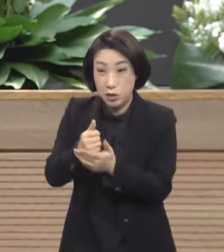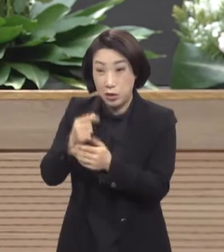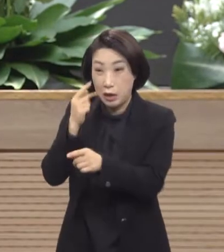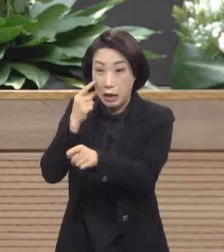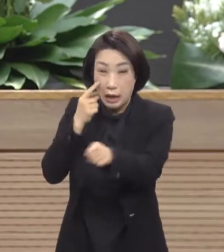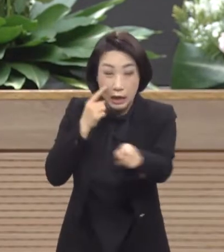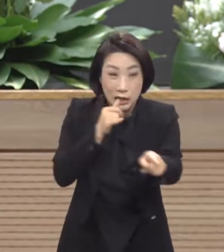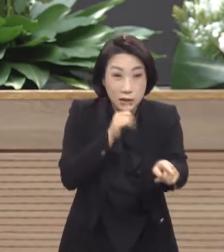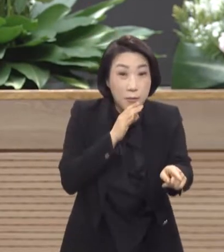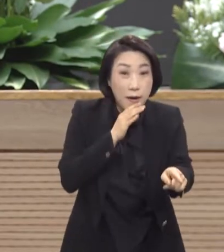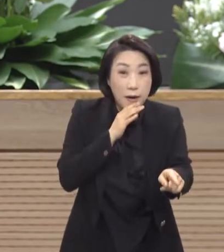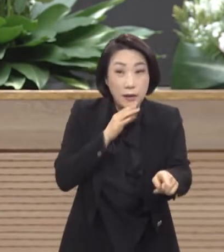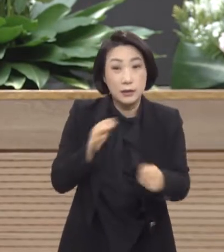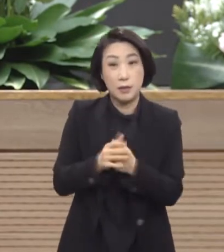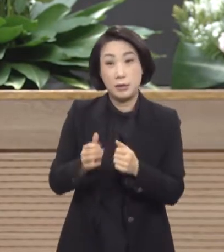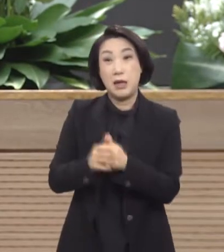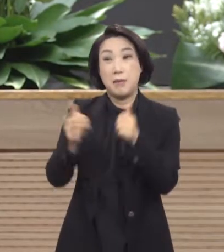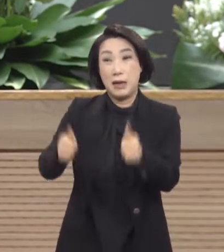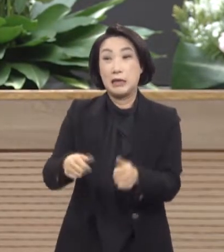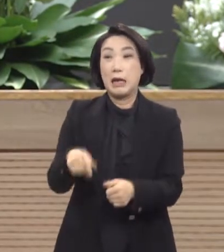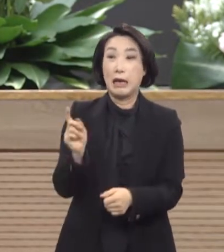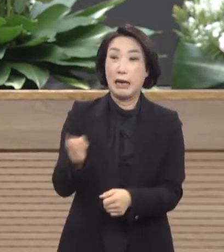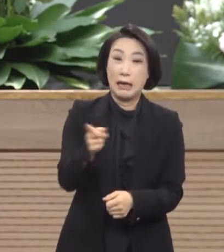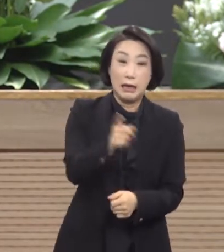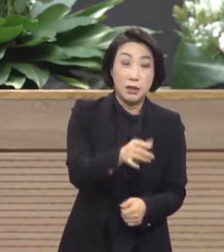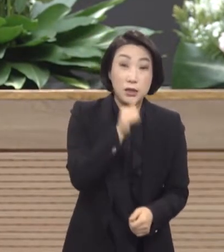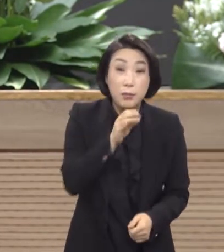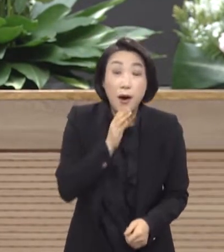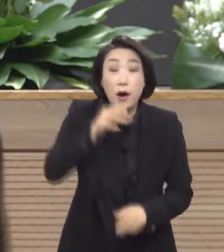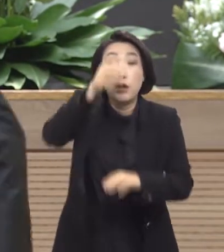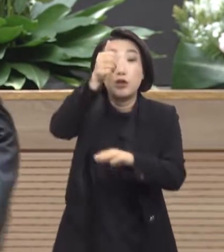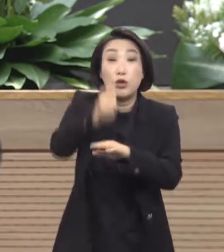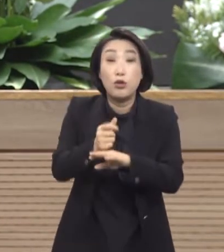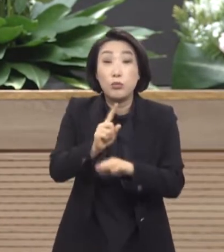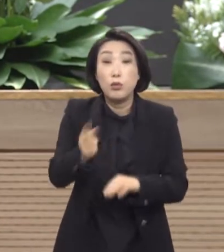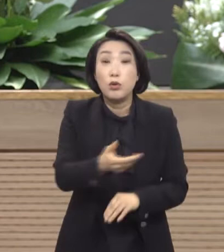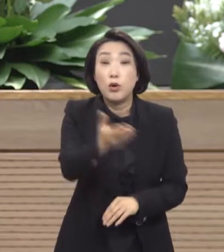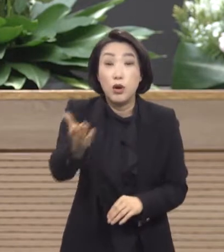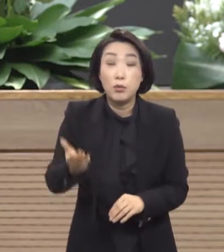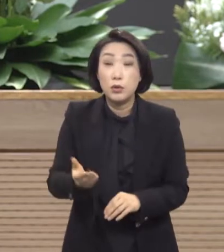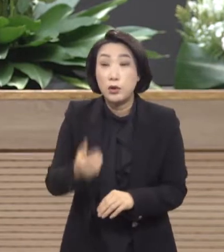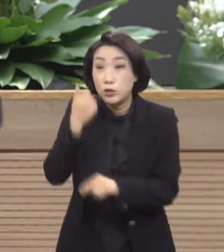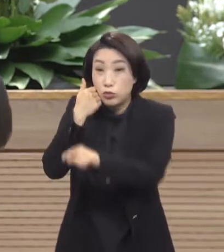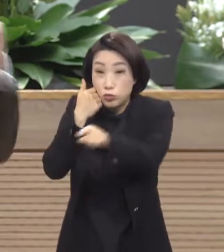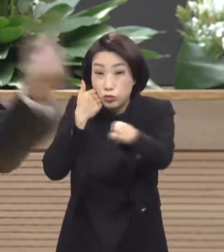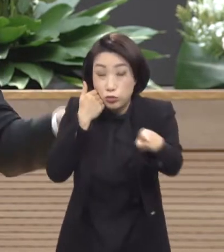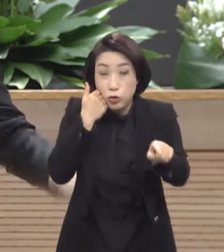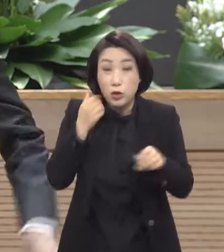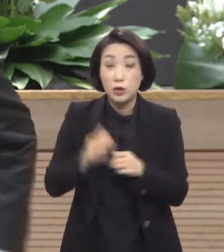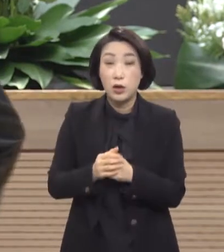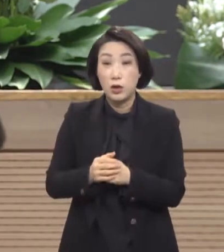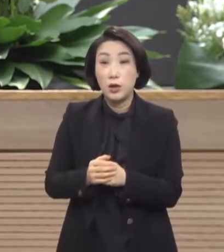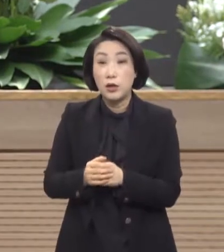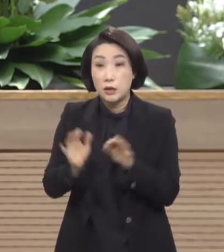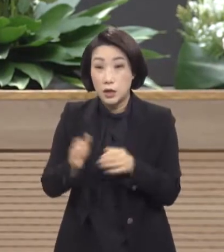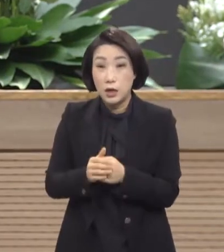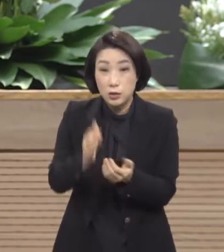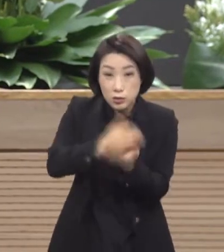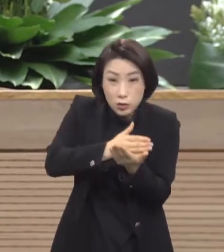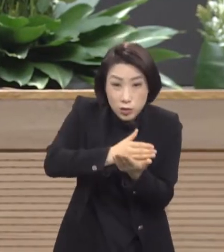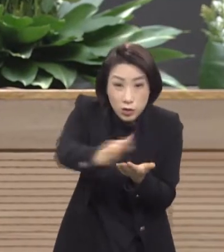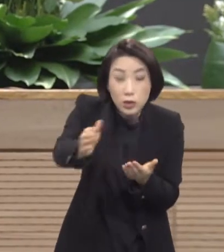그래서 판단하고 심판하고 그러죠. 그래서 결국은 그 사람이 어느 사람을